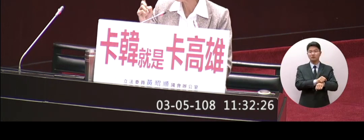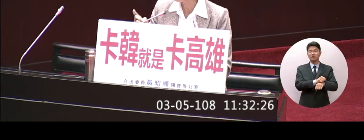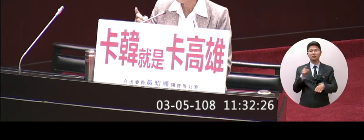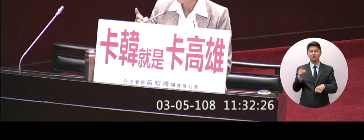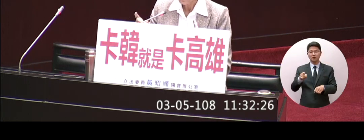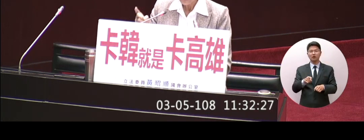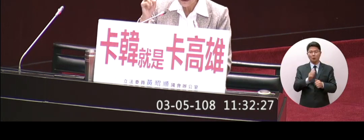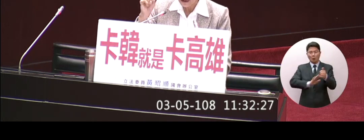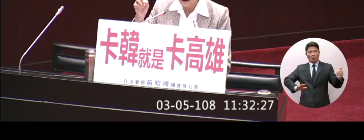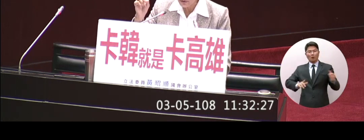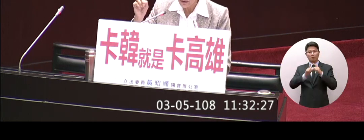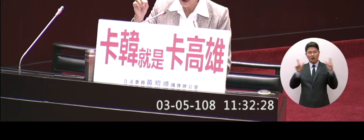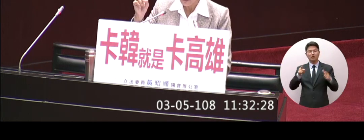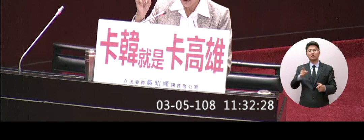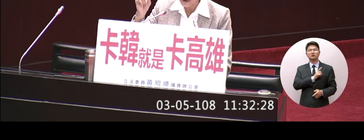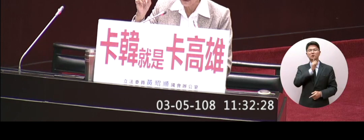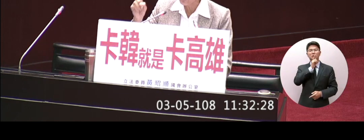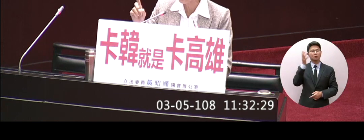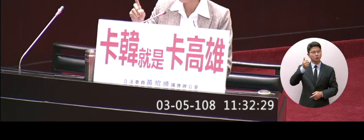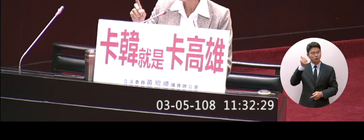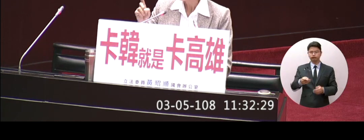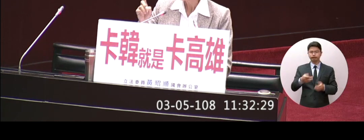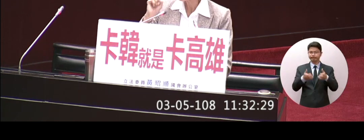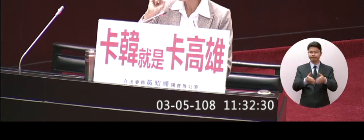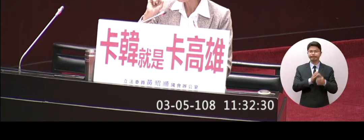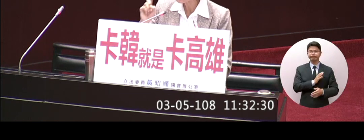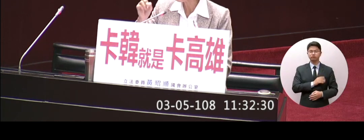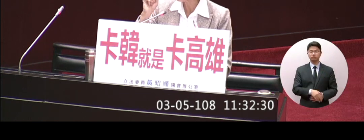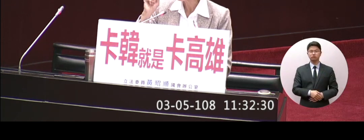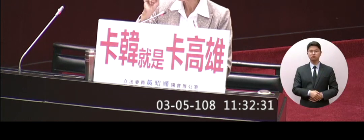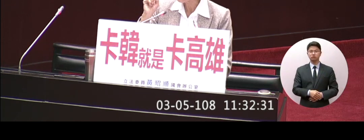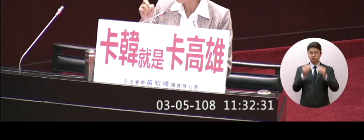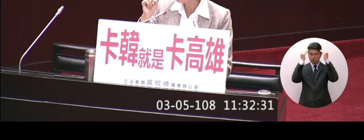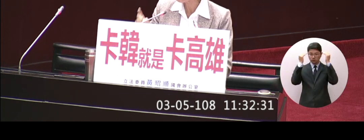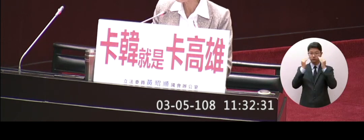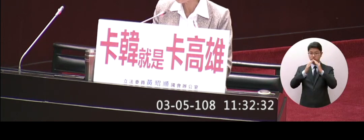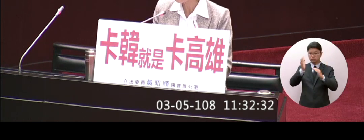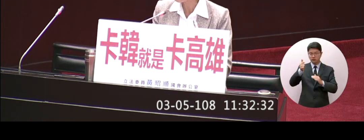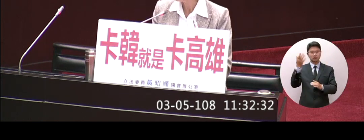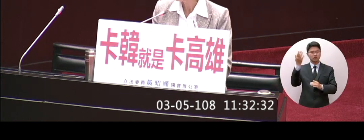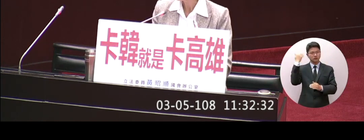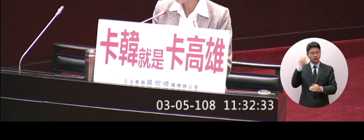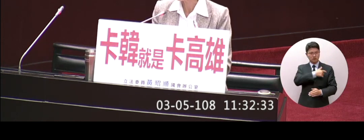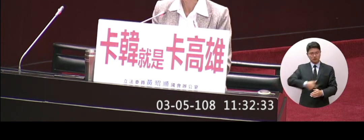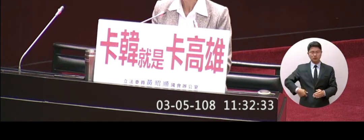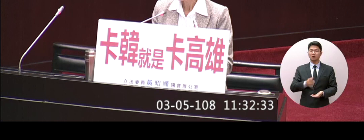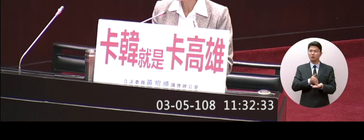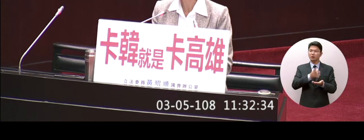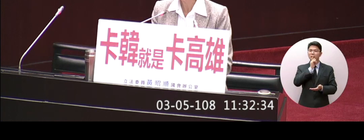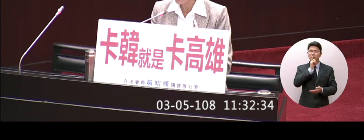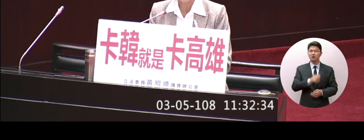造成的旋风。他讲了一段话非常的重要，就是他在选举的过程当中讲